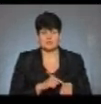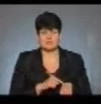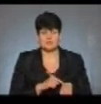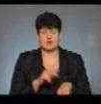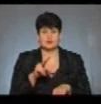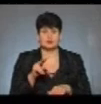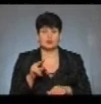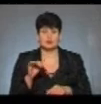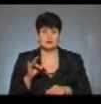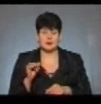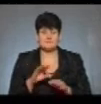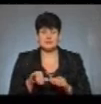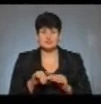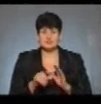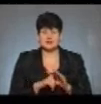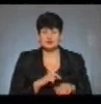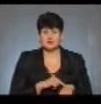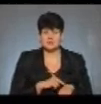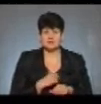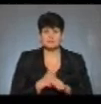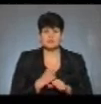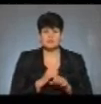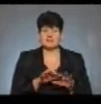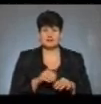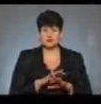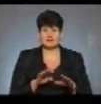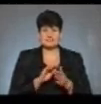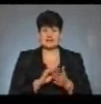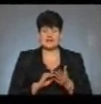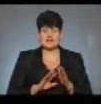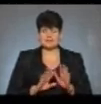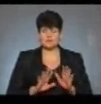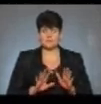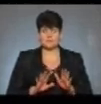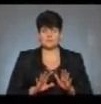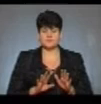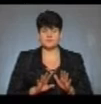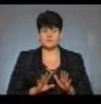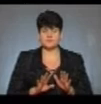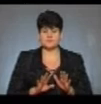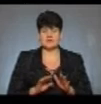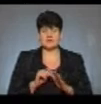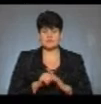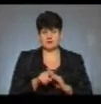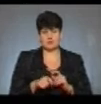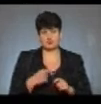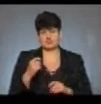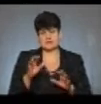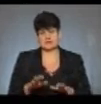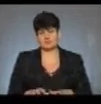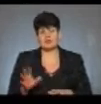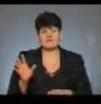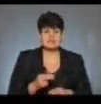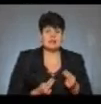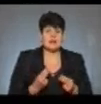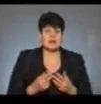увазі лотереї. Після 16-ї години було працювало, не вилучено, не складено, не законсервовано, значить, вони порушили закон. Всі ці